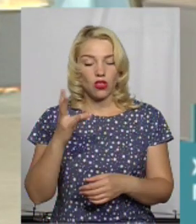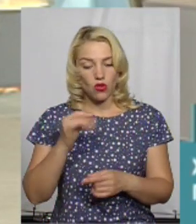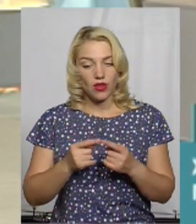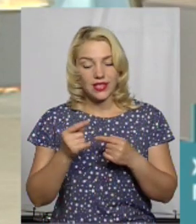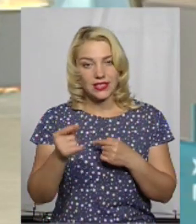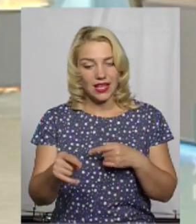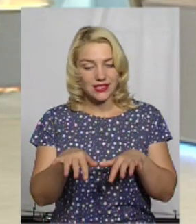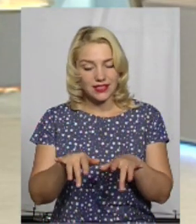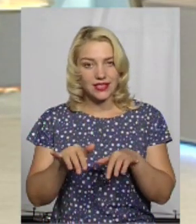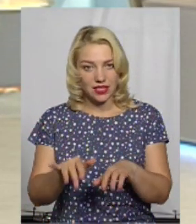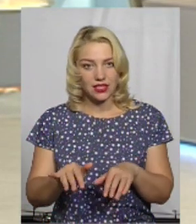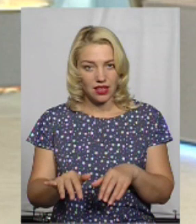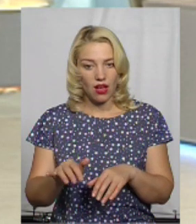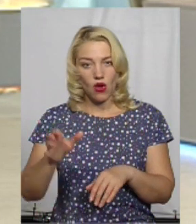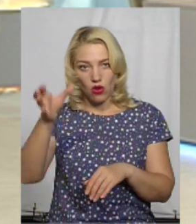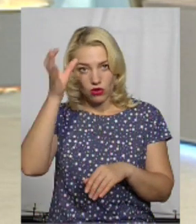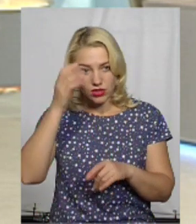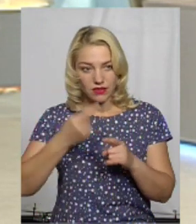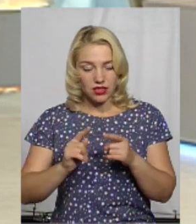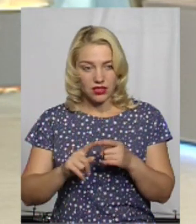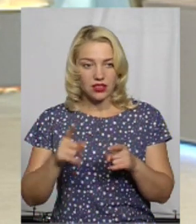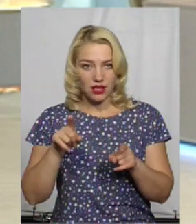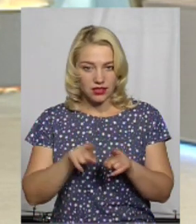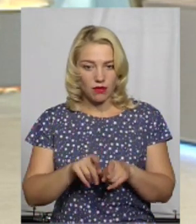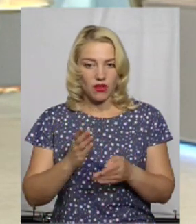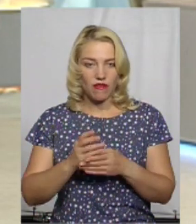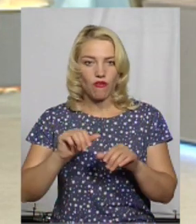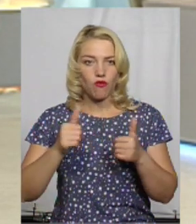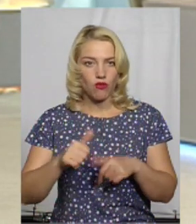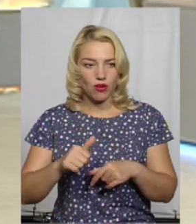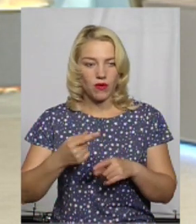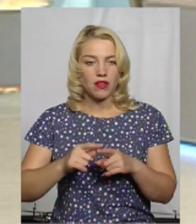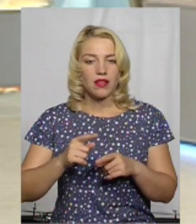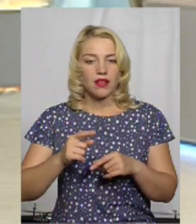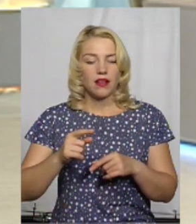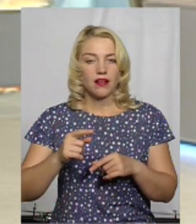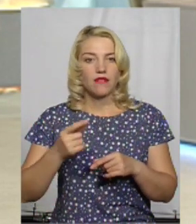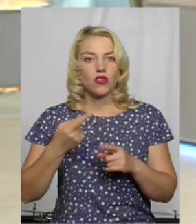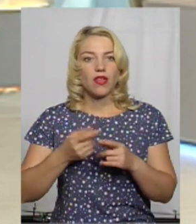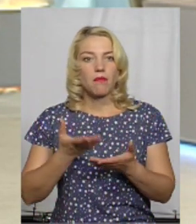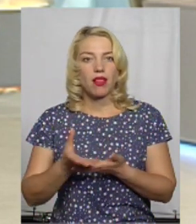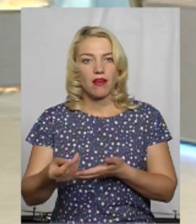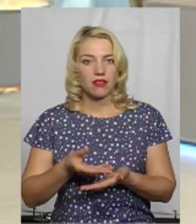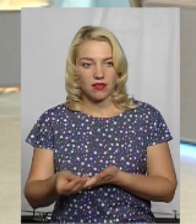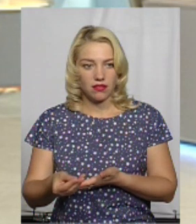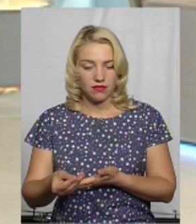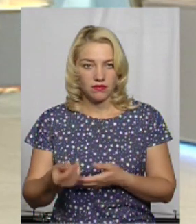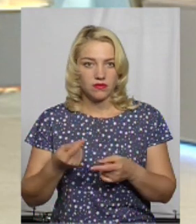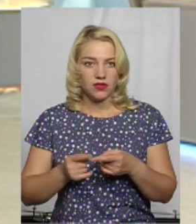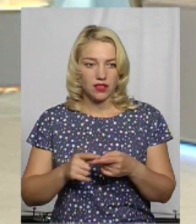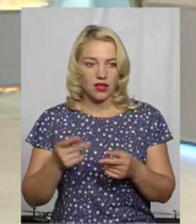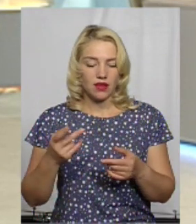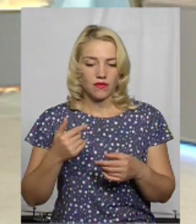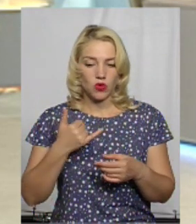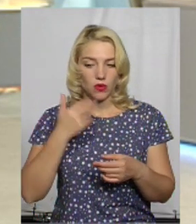дистанційна освіта, яка також є одною з форм здобуття, вона платна. В Хмельницькому жоден заклад не має ліцензії